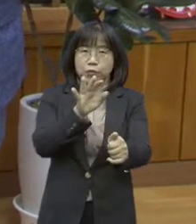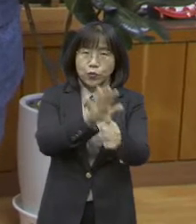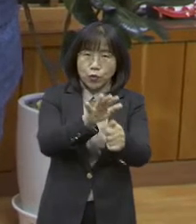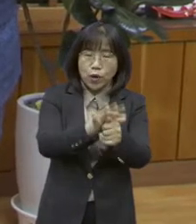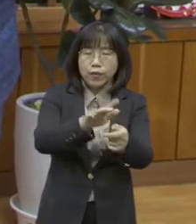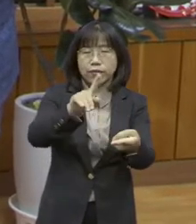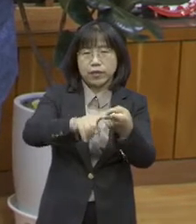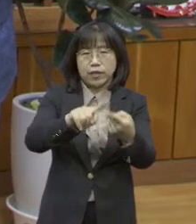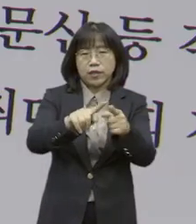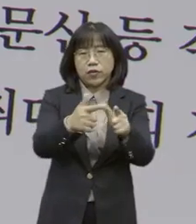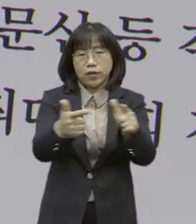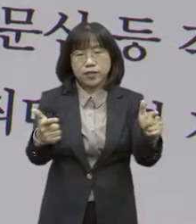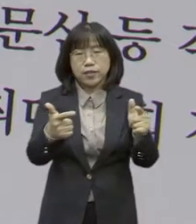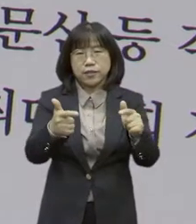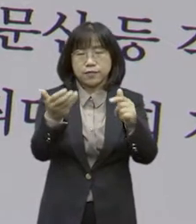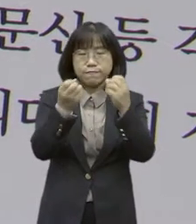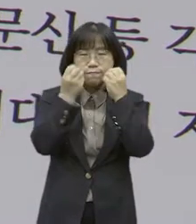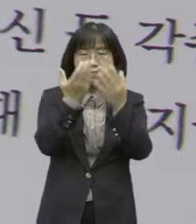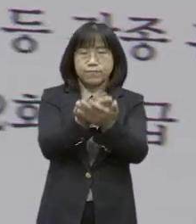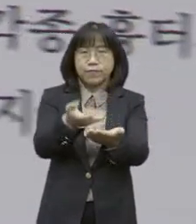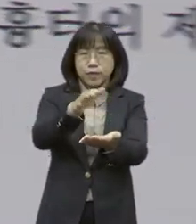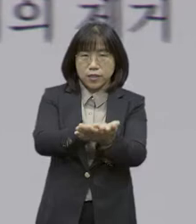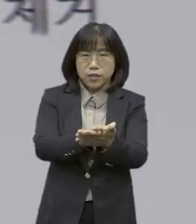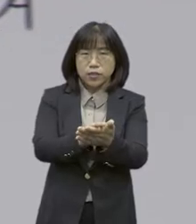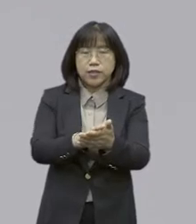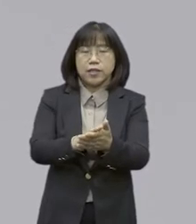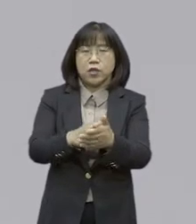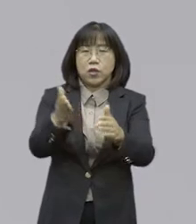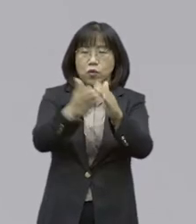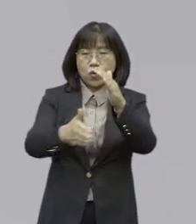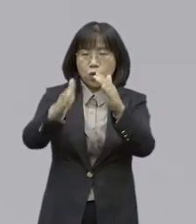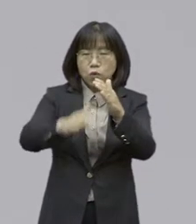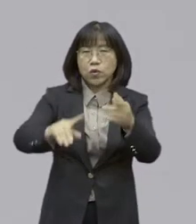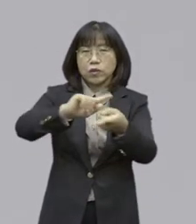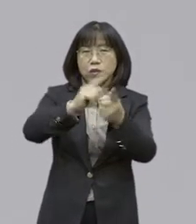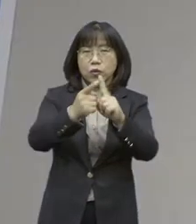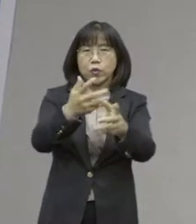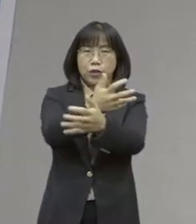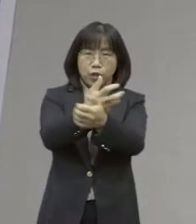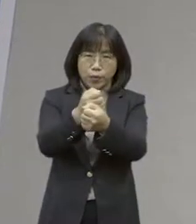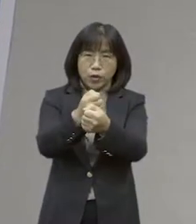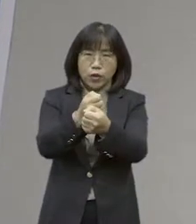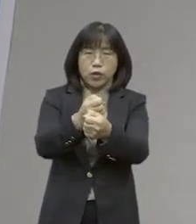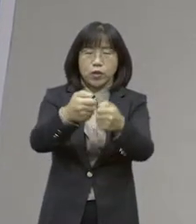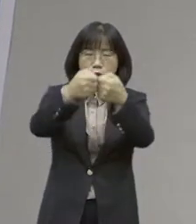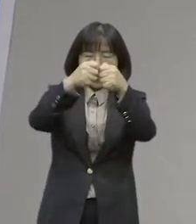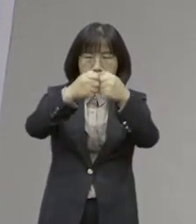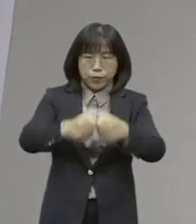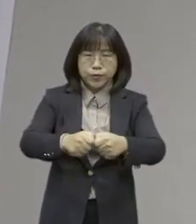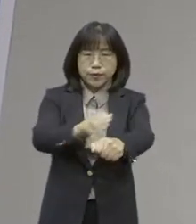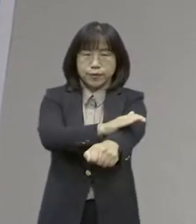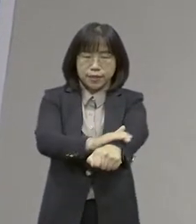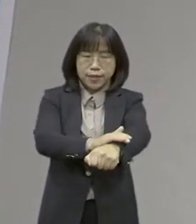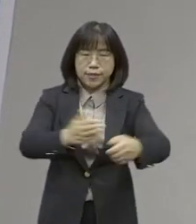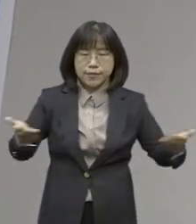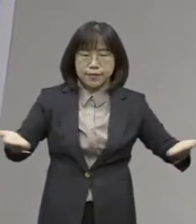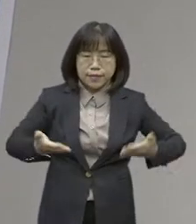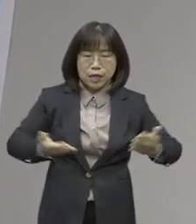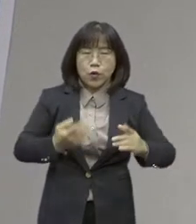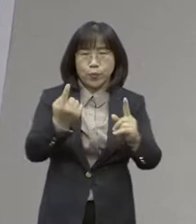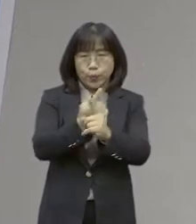보완 개선하고 공공기관과의 협업과 지역사회 연계를 강화하며 촘촘한 울타리 조성 사업을 펼쳐온